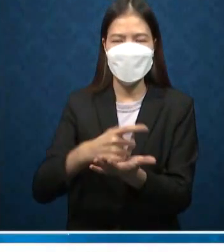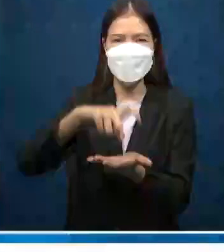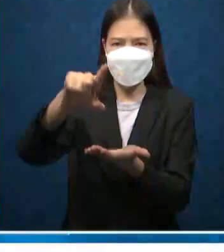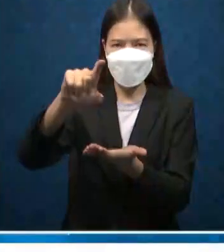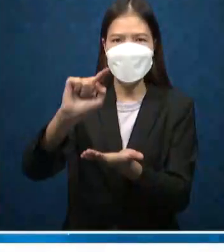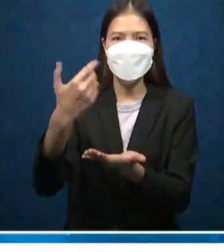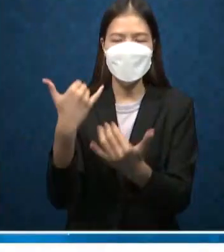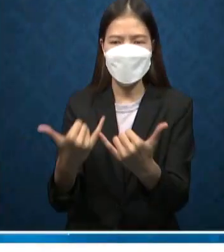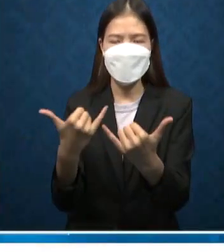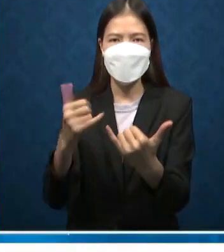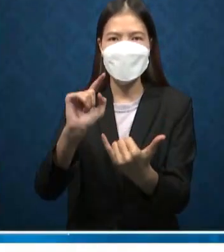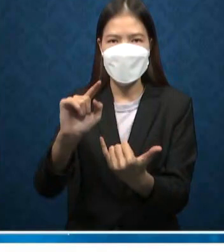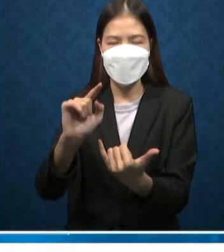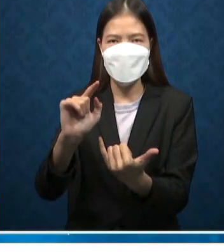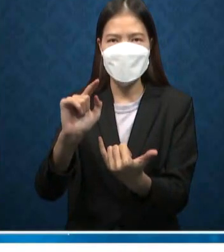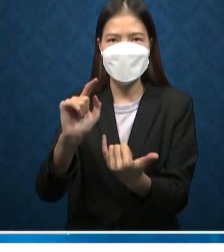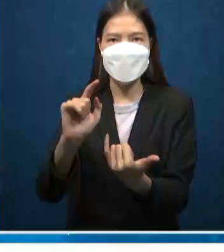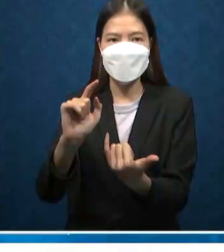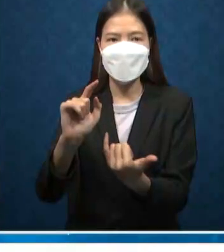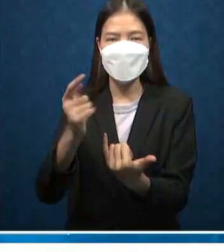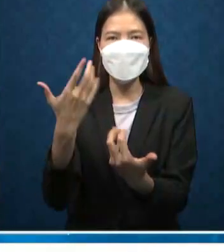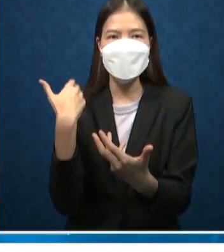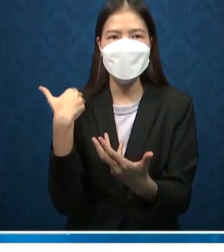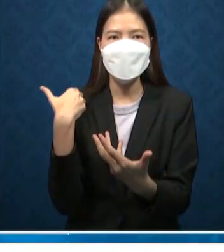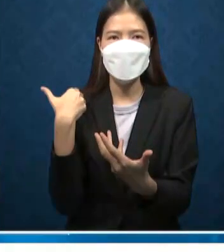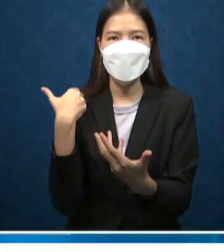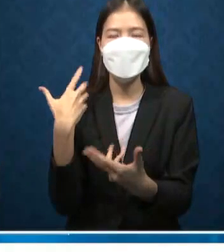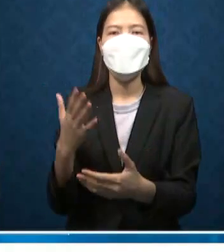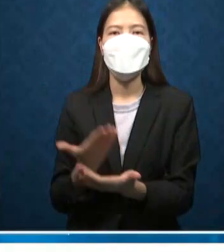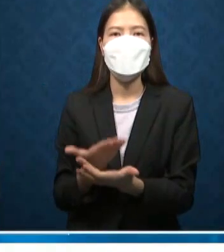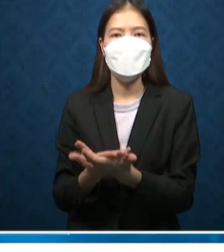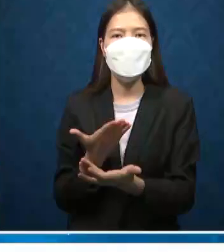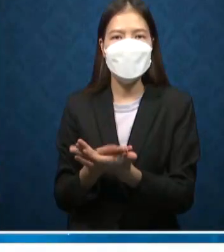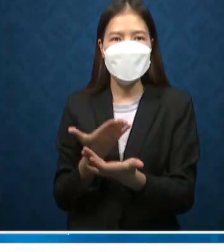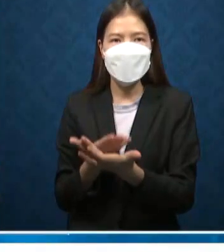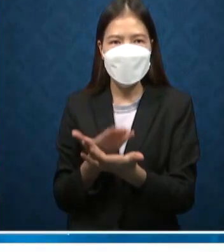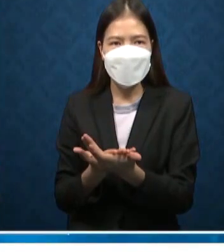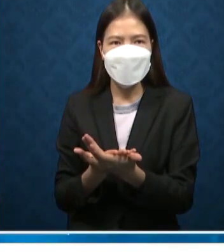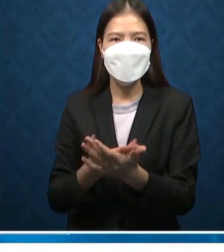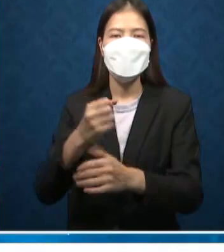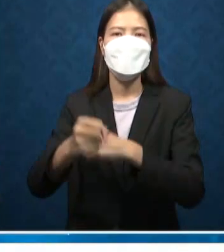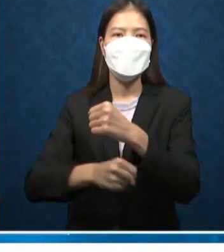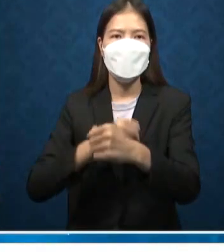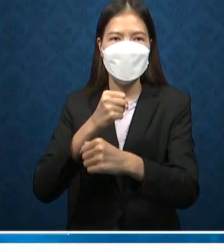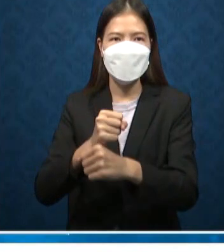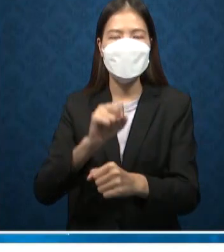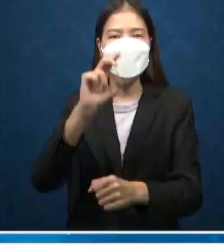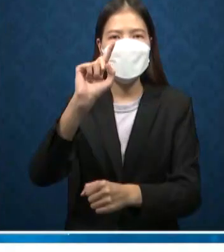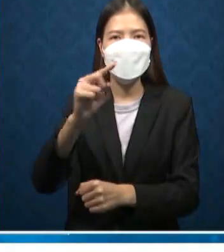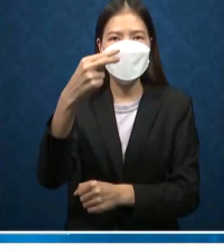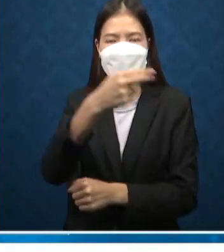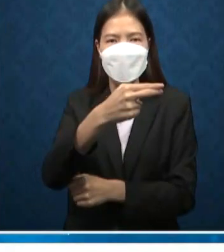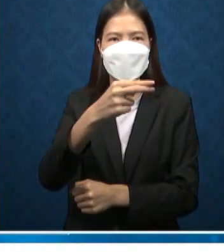ที่ประชุมในวันนี้ก็คือในรายการเบี้ยหวัดบำเหน็จบำนาญมีการไปใช้จ่ายเงินคงคลังอีก